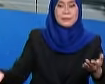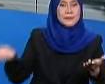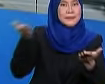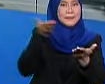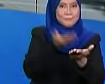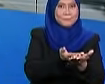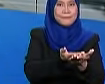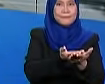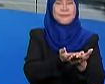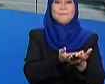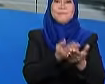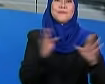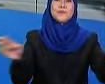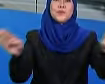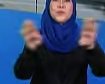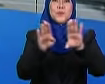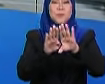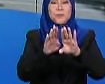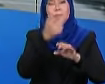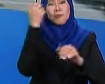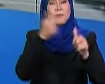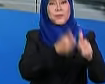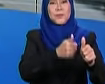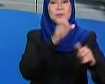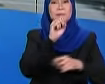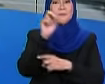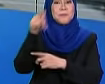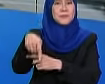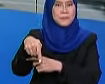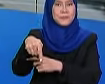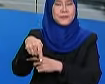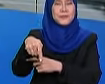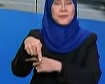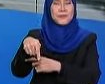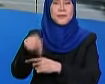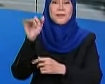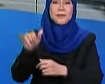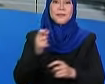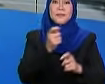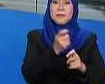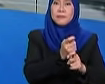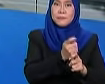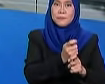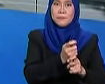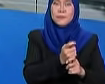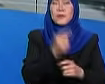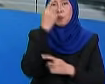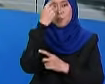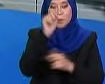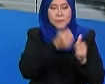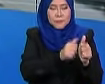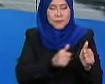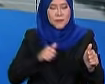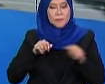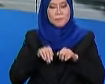dilaksanakan secara tertutup dengan mematuhi prosedur operasi standar Daisuke yang ditetapkan bagi menggelar